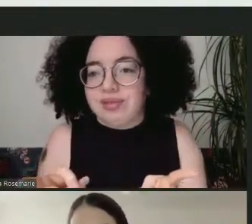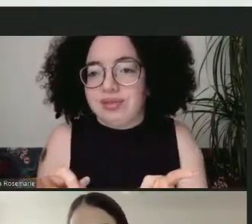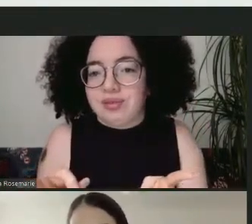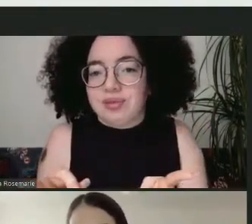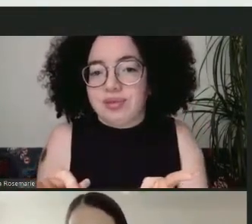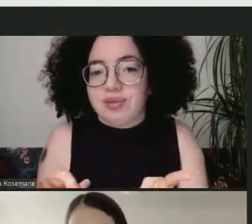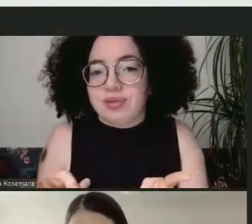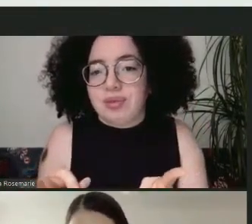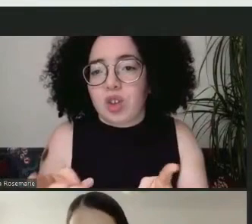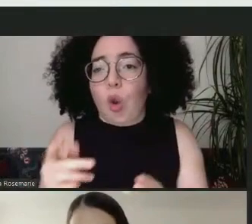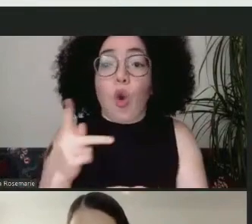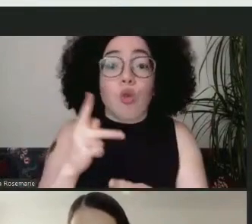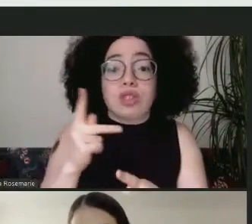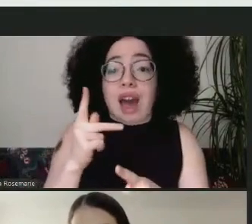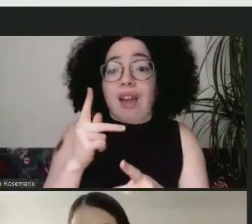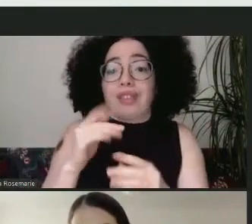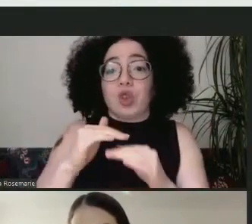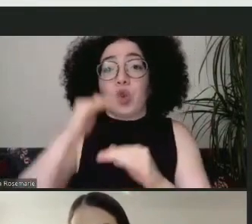gut lesbar ist.